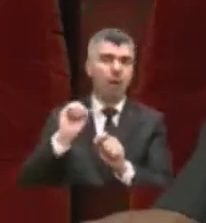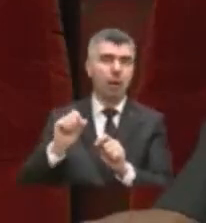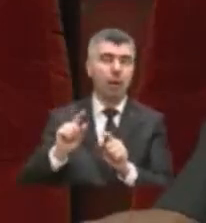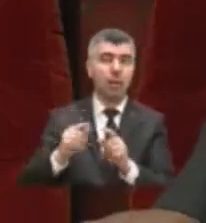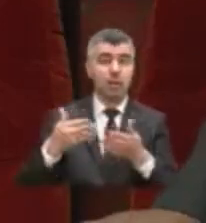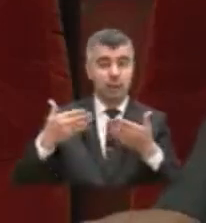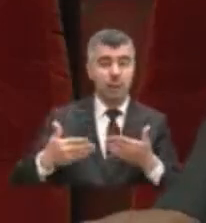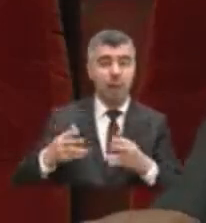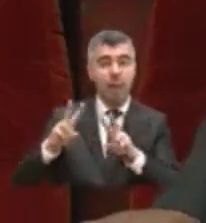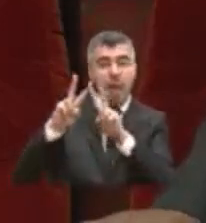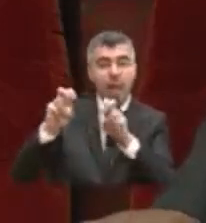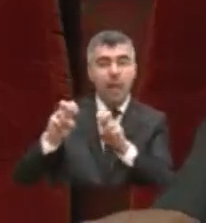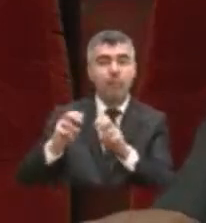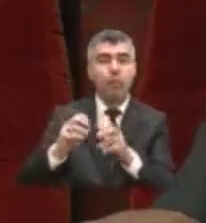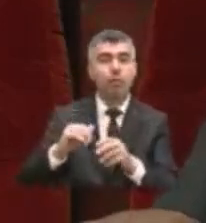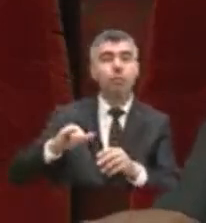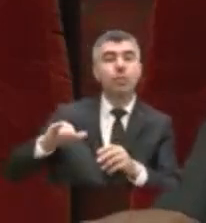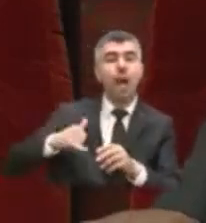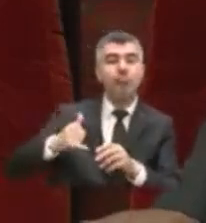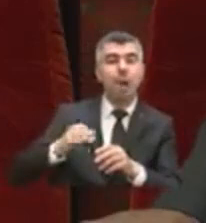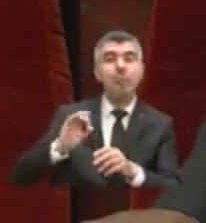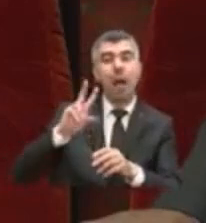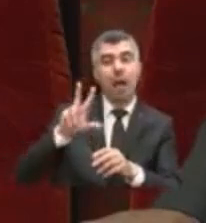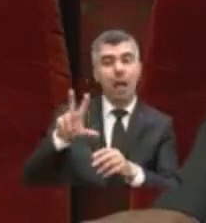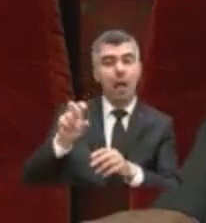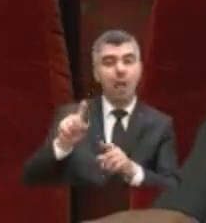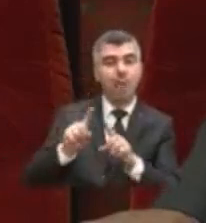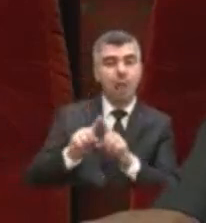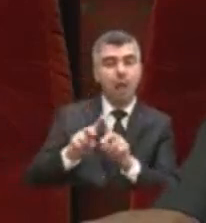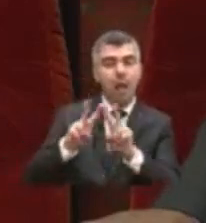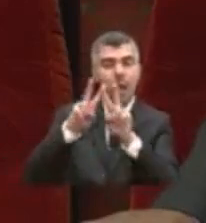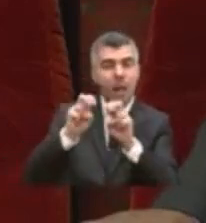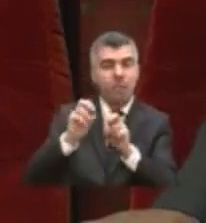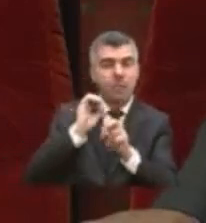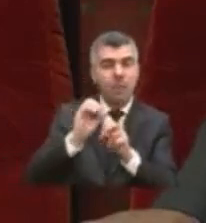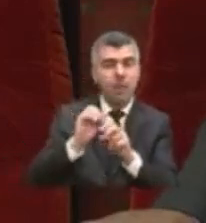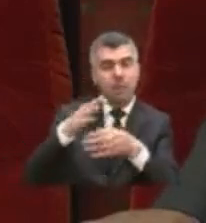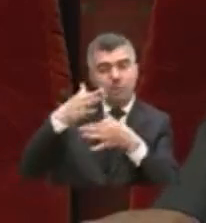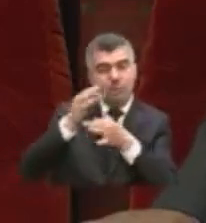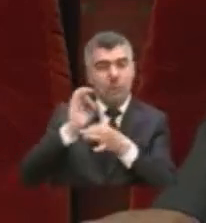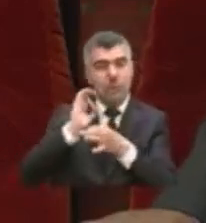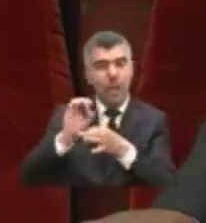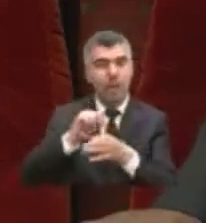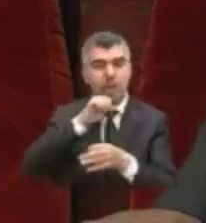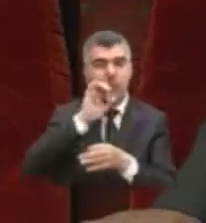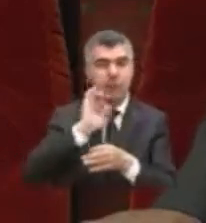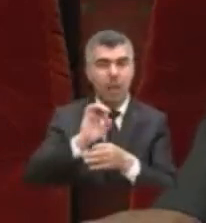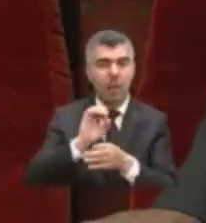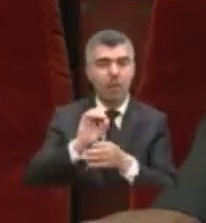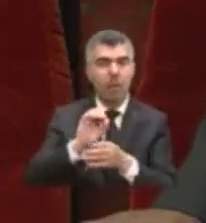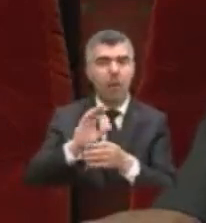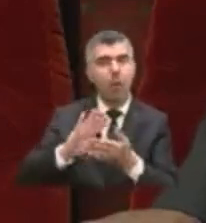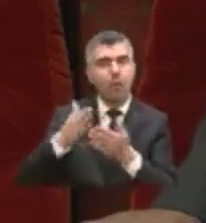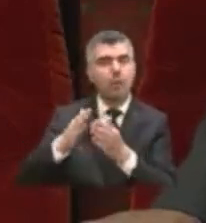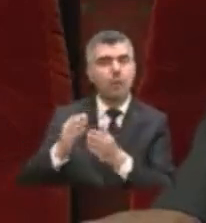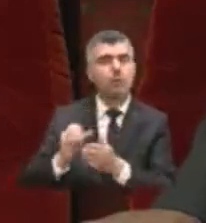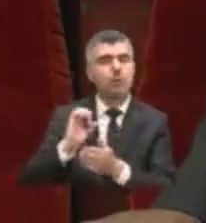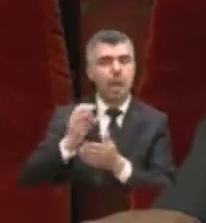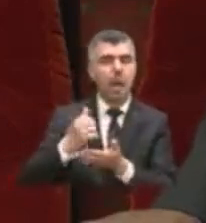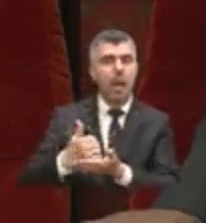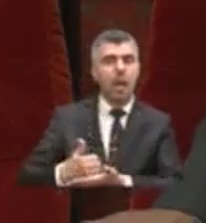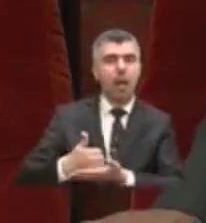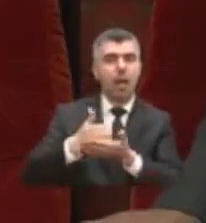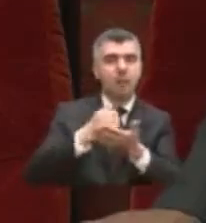نمشيو نقلبوا على الشباب اللي باغي يدير البحث العلمي واللي غادي يدخل في المختبرات واللي عنده مقاييس ومعايير، لا